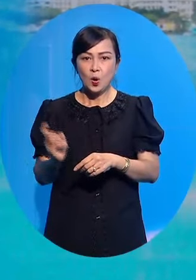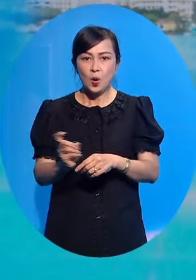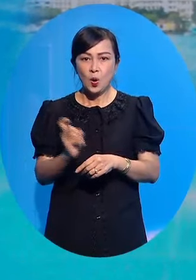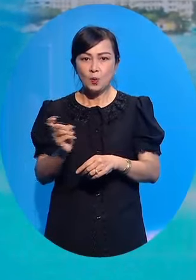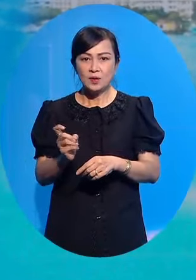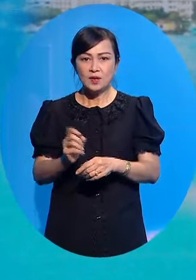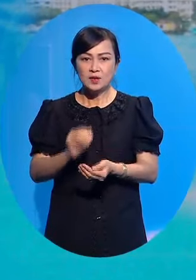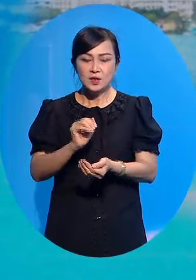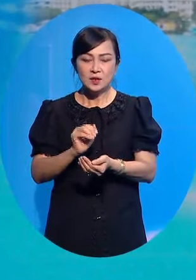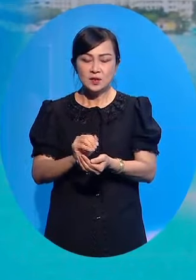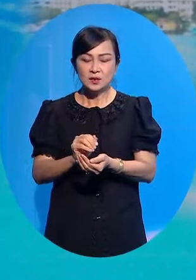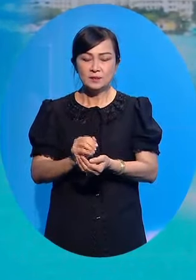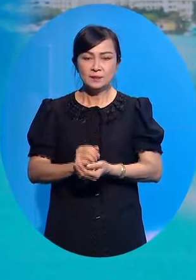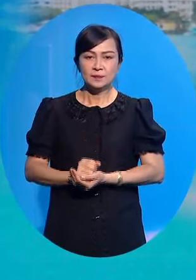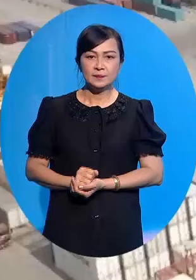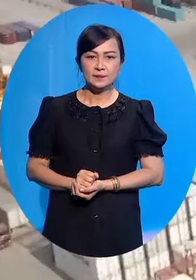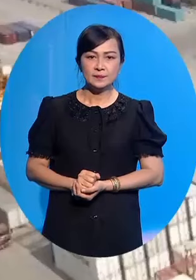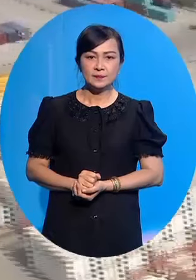giá, dự trữ ngoại hối.